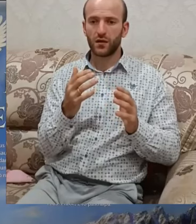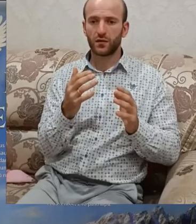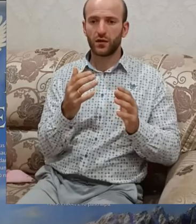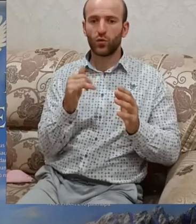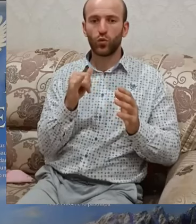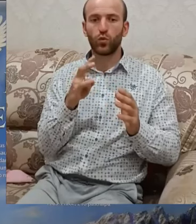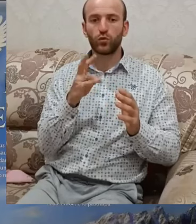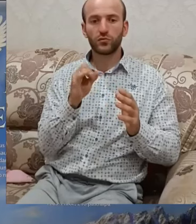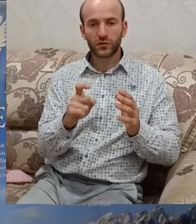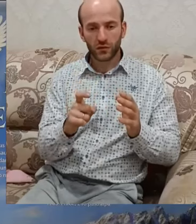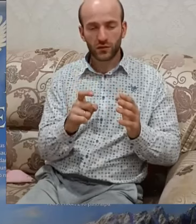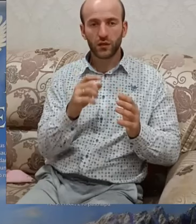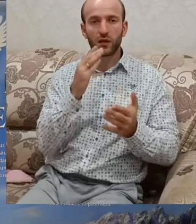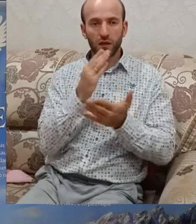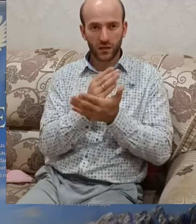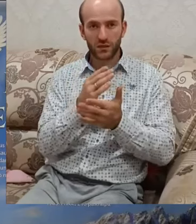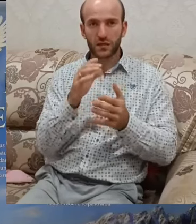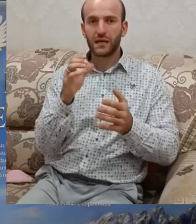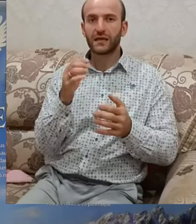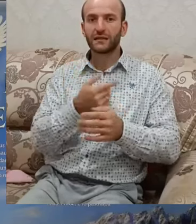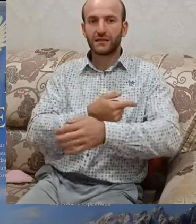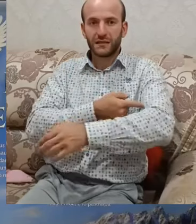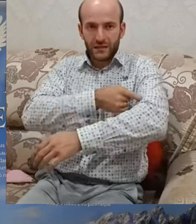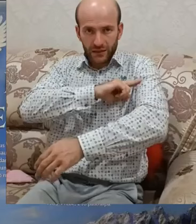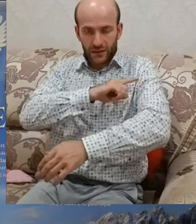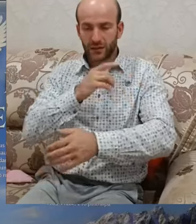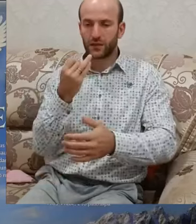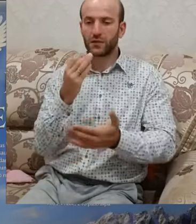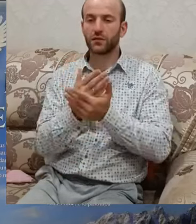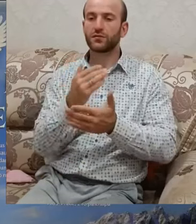них есть сила его подтверждения.